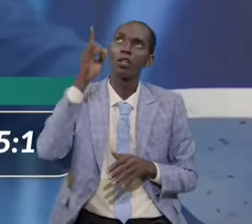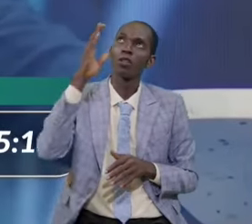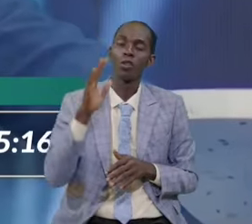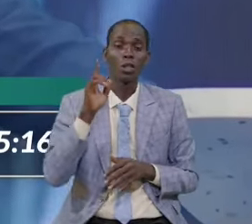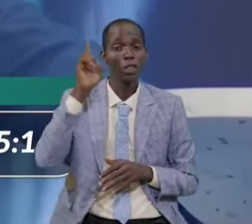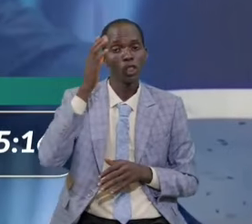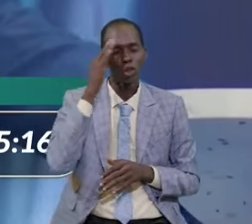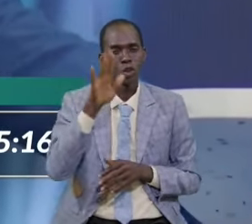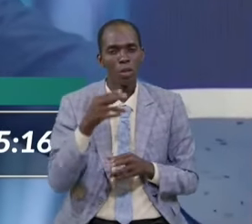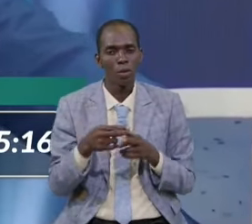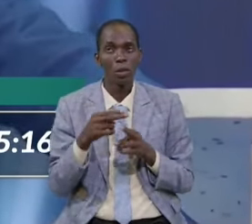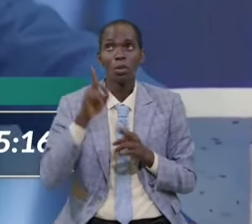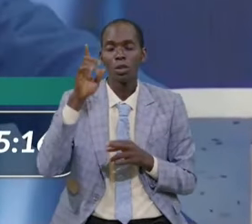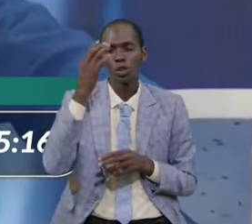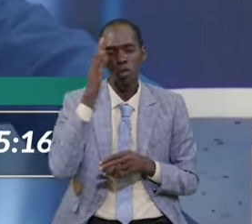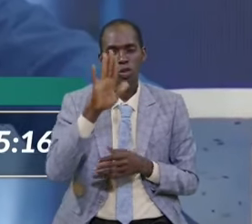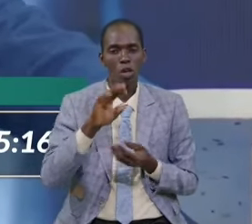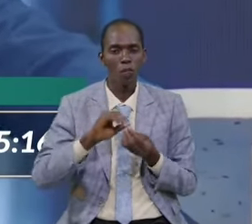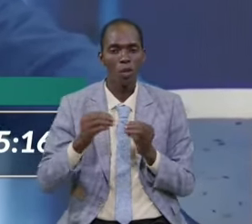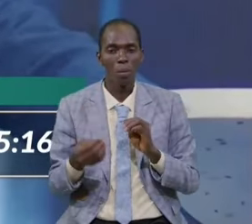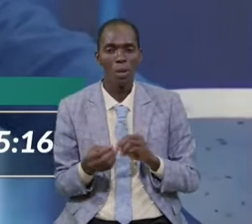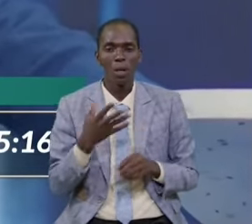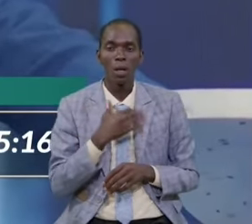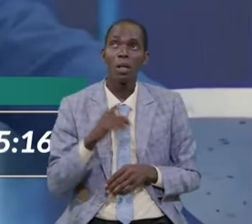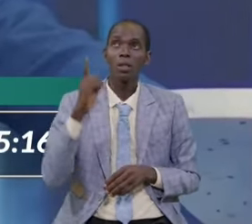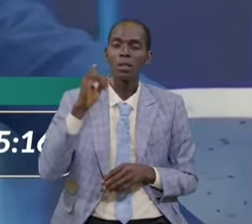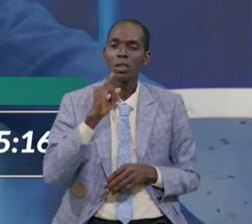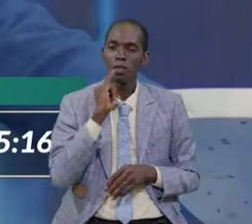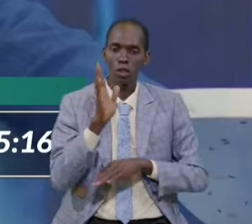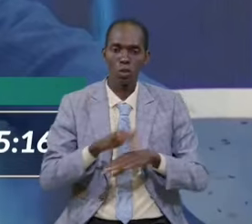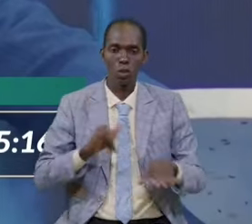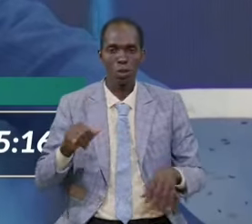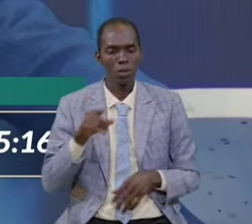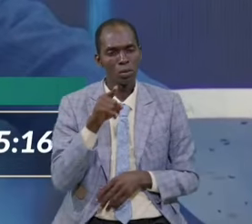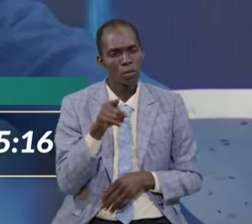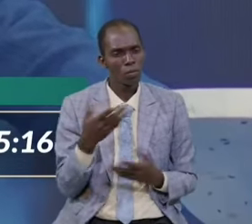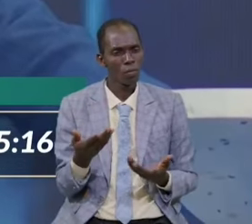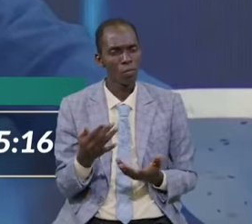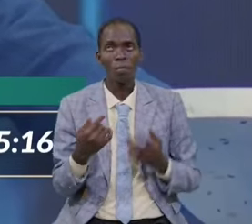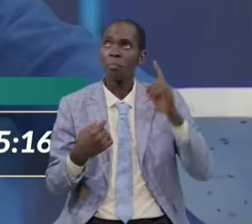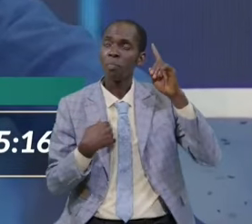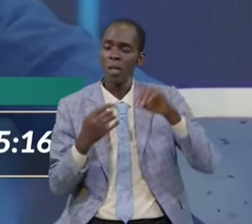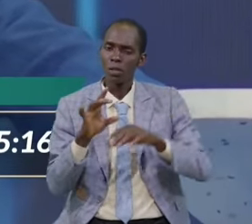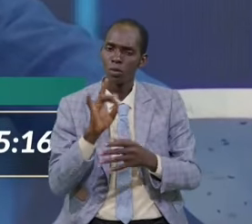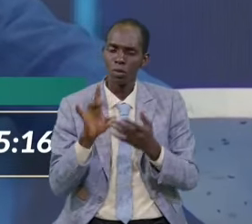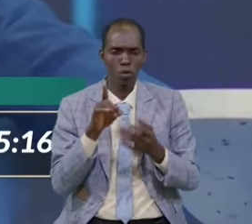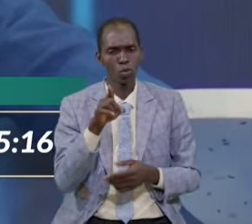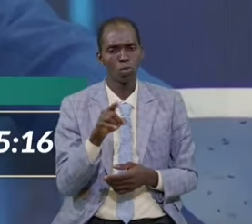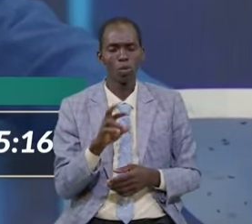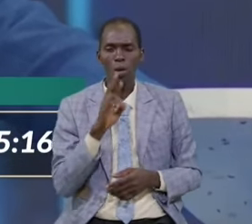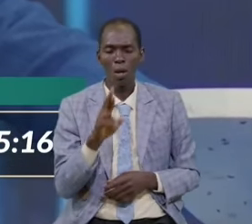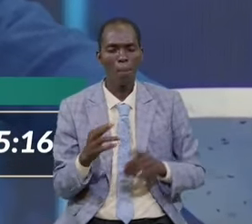ton numéro. Et il t'appelle. Il t'a nommé, il dit, je t'ai choisi, tu es à moi. Et parce que tu es à